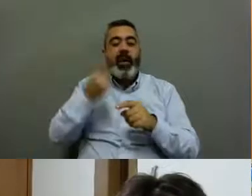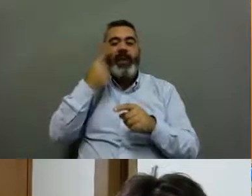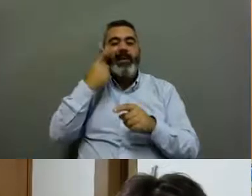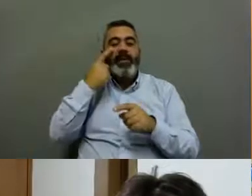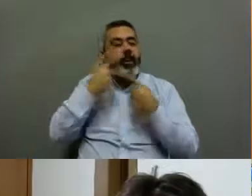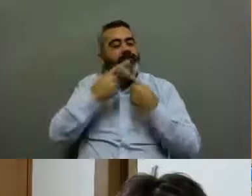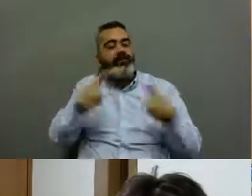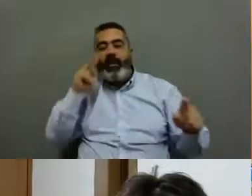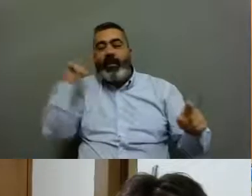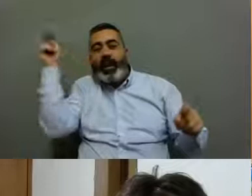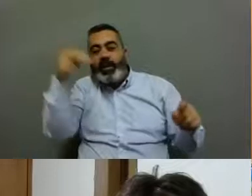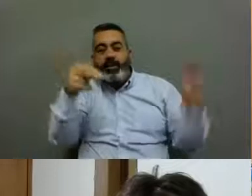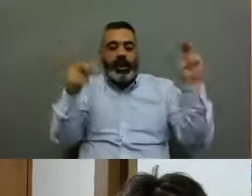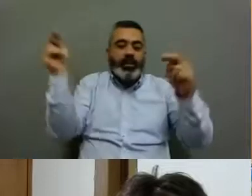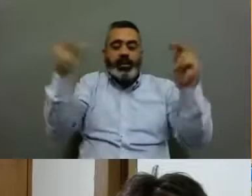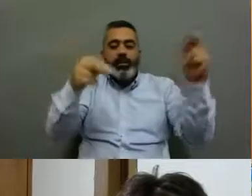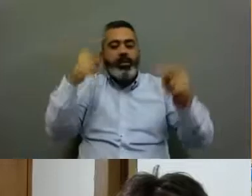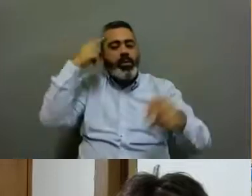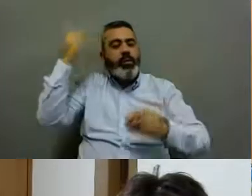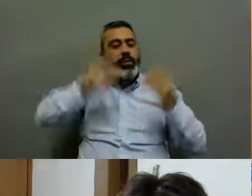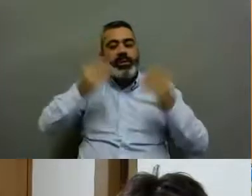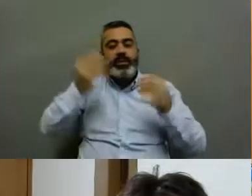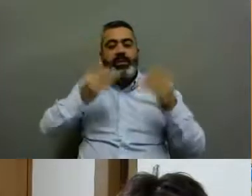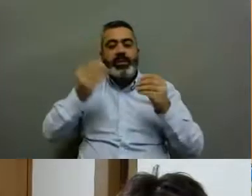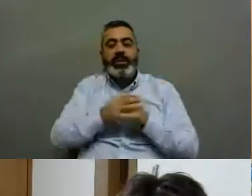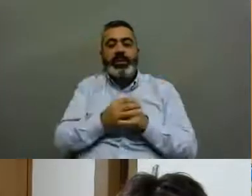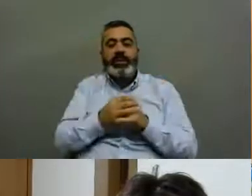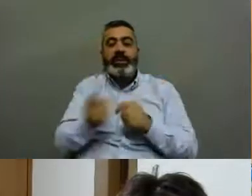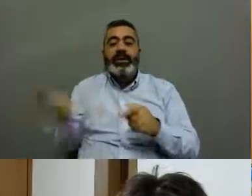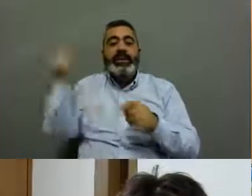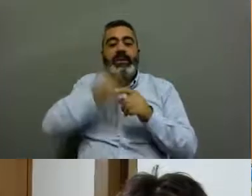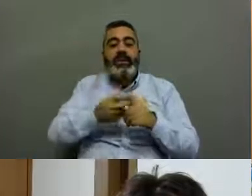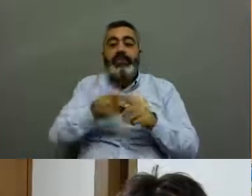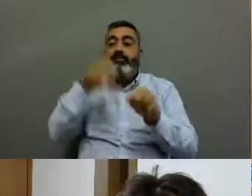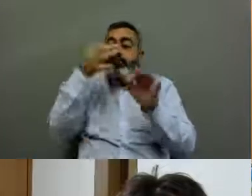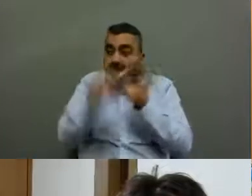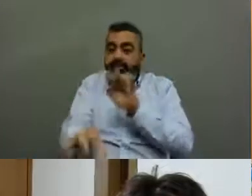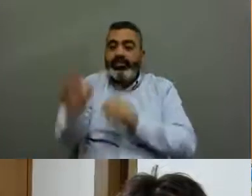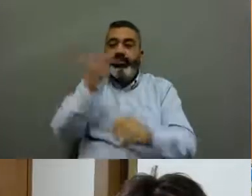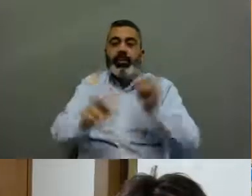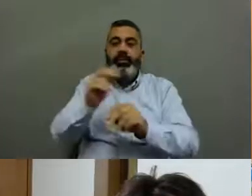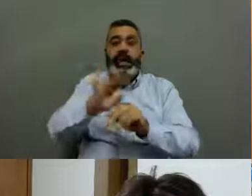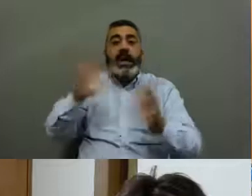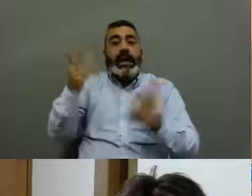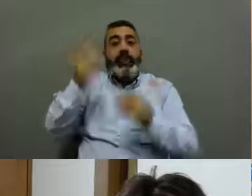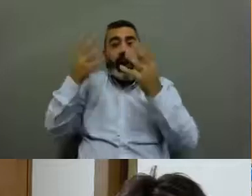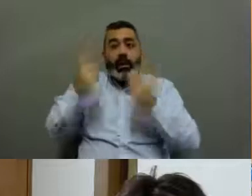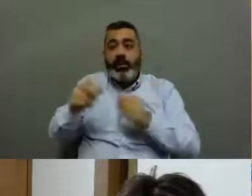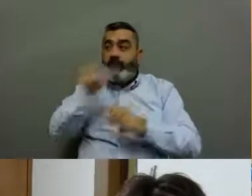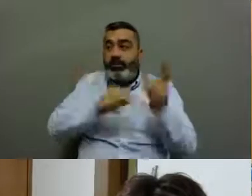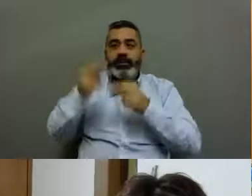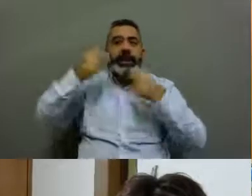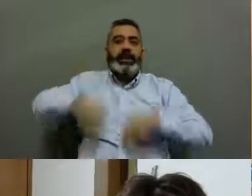θέματα και πολλούς προβληματισμούς, να θέσουμε προβληματισμούς αλλά και να λύσουμε προβλήματα και γενικά